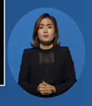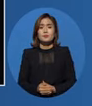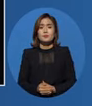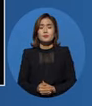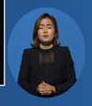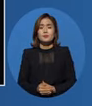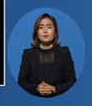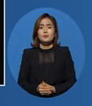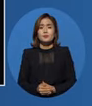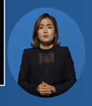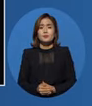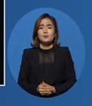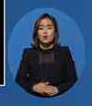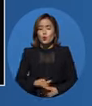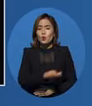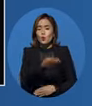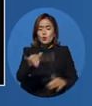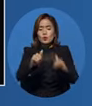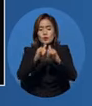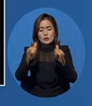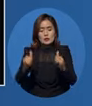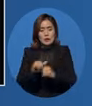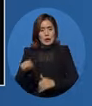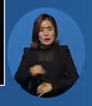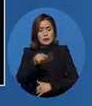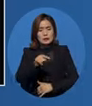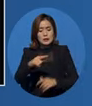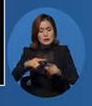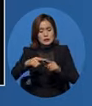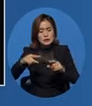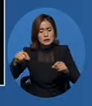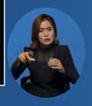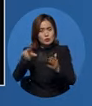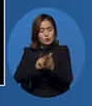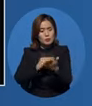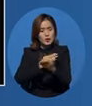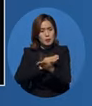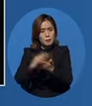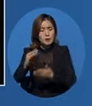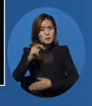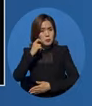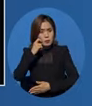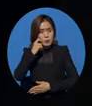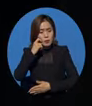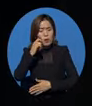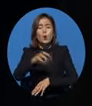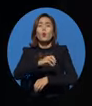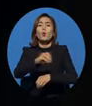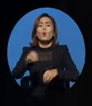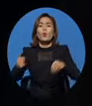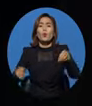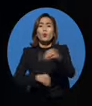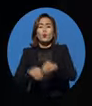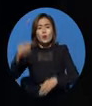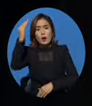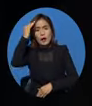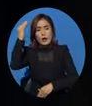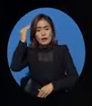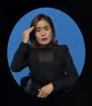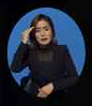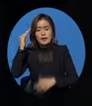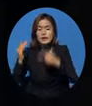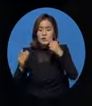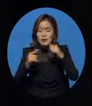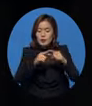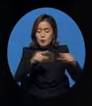우리 사회에 있어서 친일 문제를 제대로 걷어내지 못함으로 해서 오히려 어 한일 관계가 왜곡 되기도